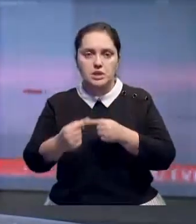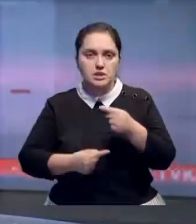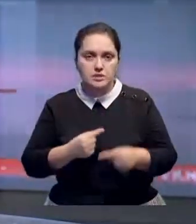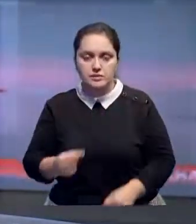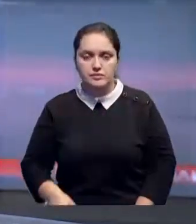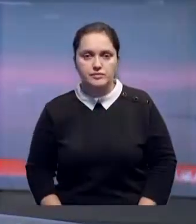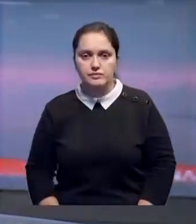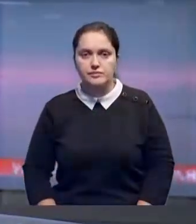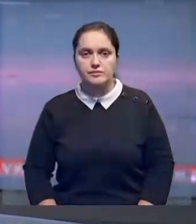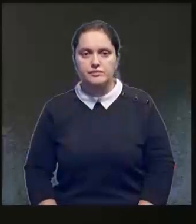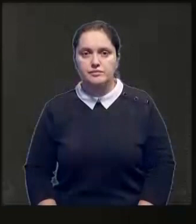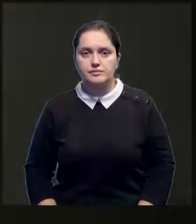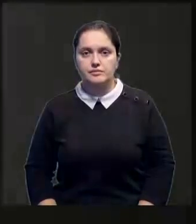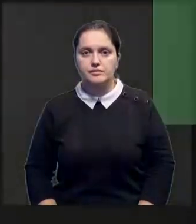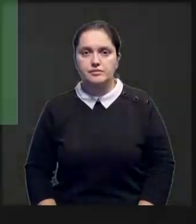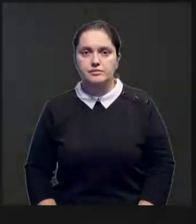семейных традициях.